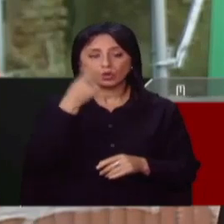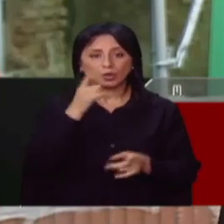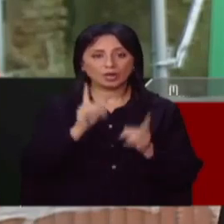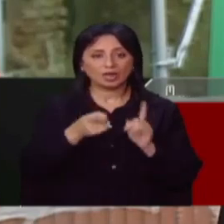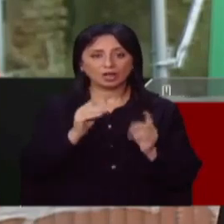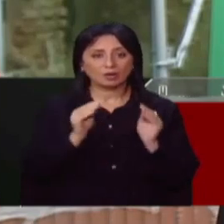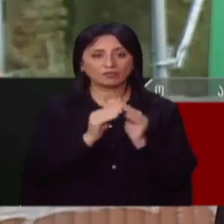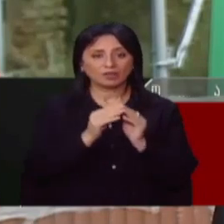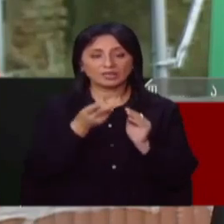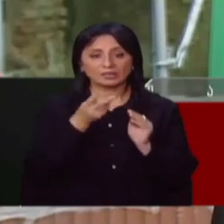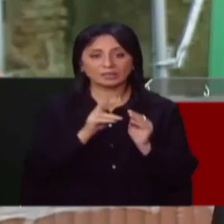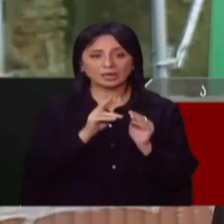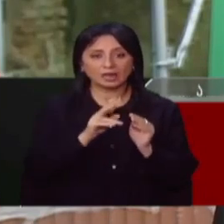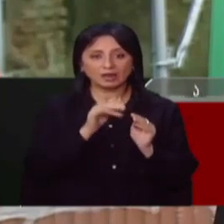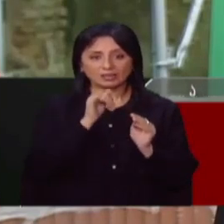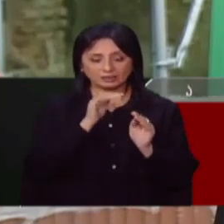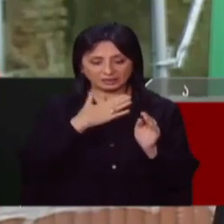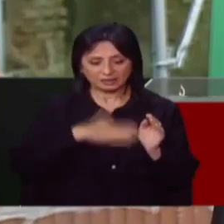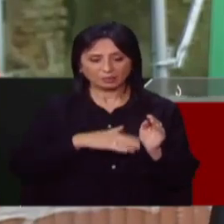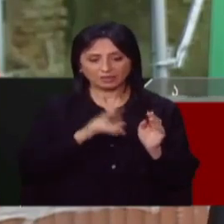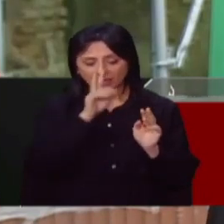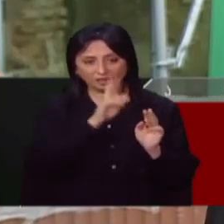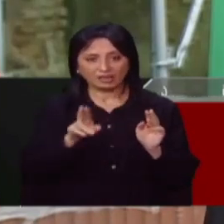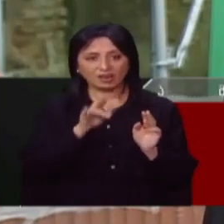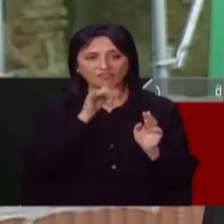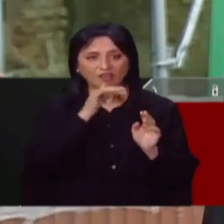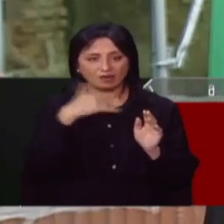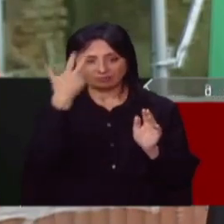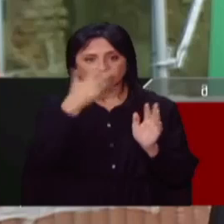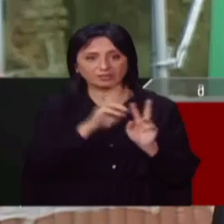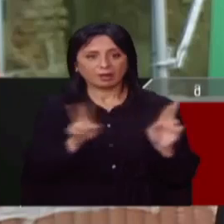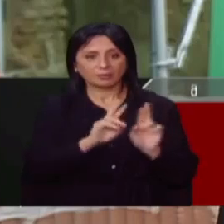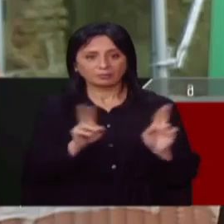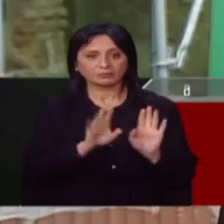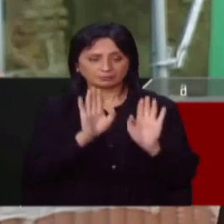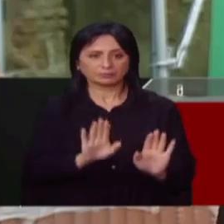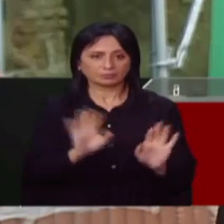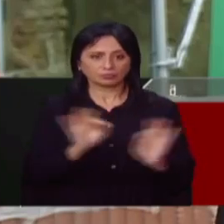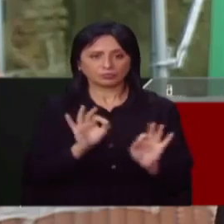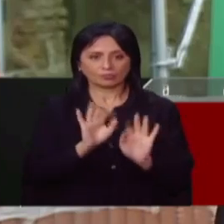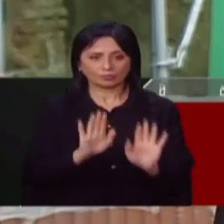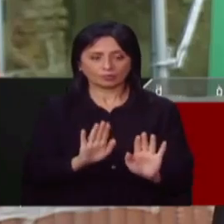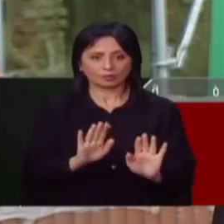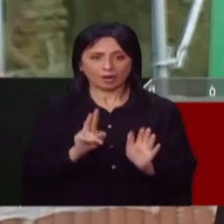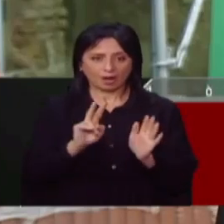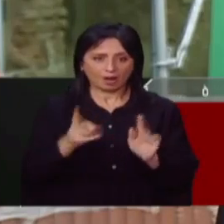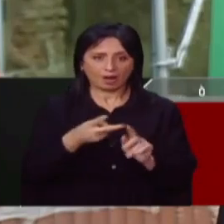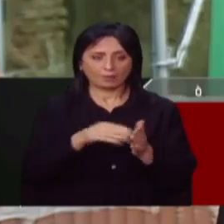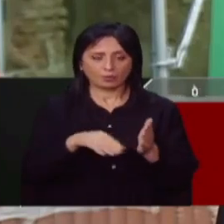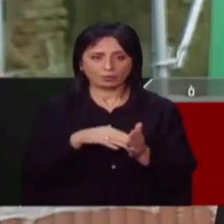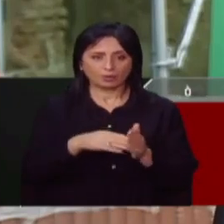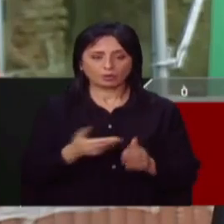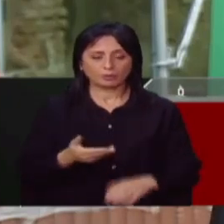რეალობის შენარჩუნებისათვის საკმარისი არის იმ გარეგნული მსგავსების თუ მიმსგავსების გამეორება,